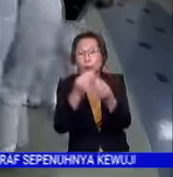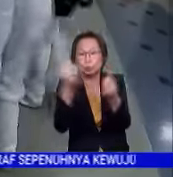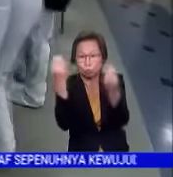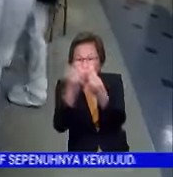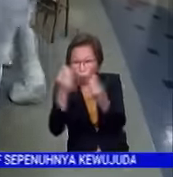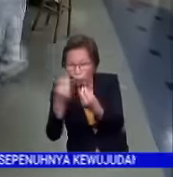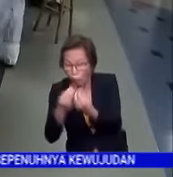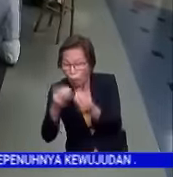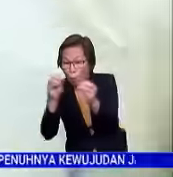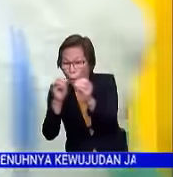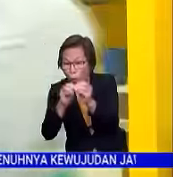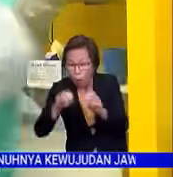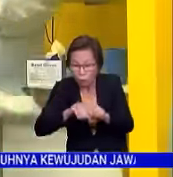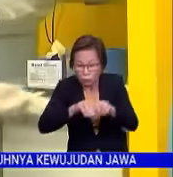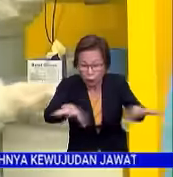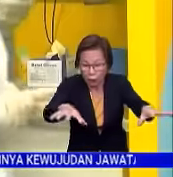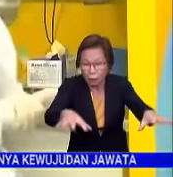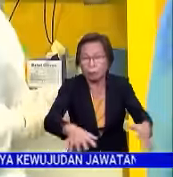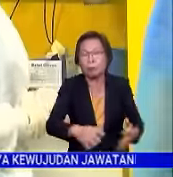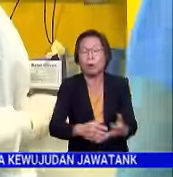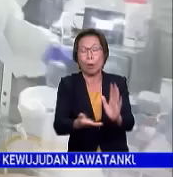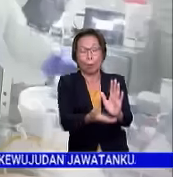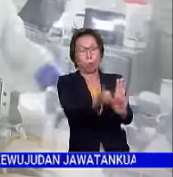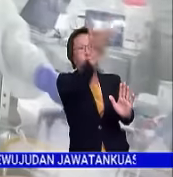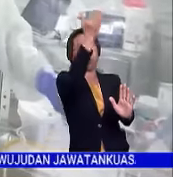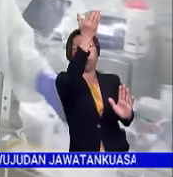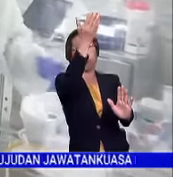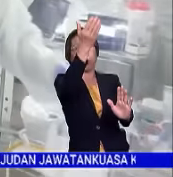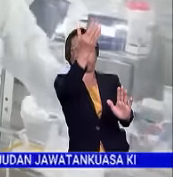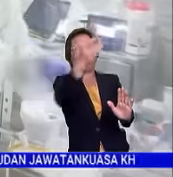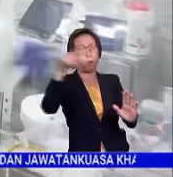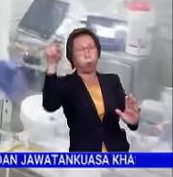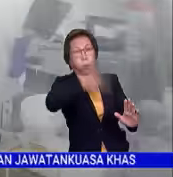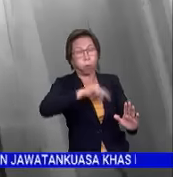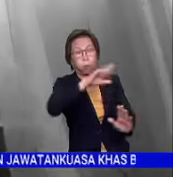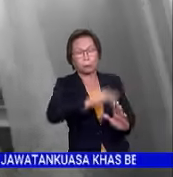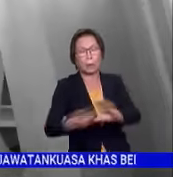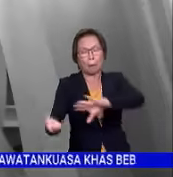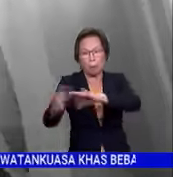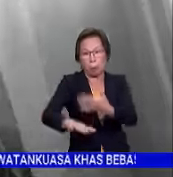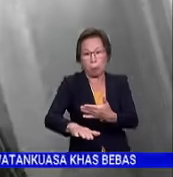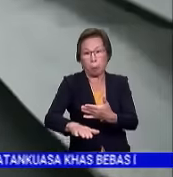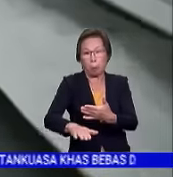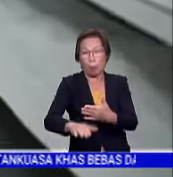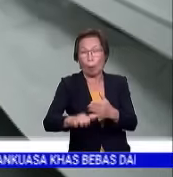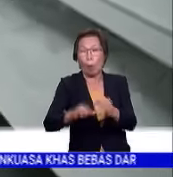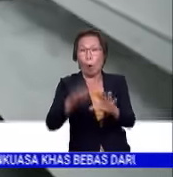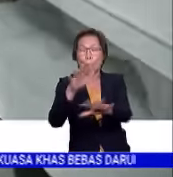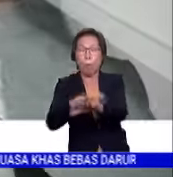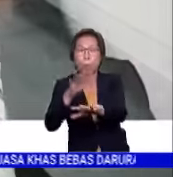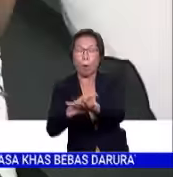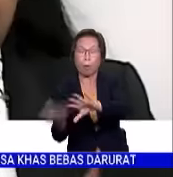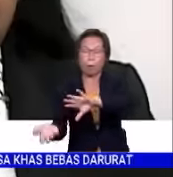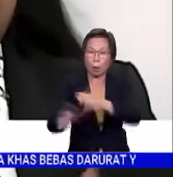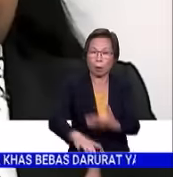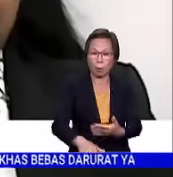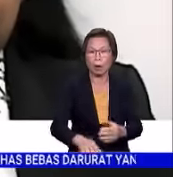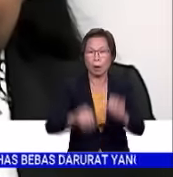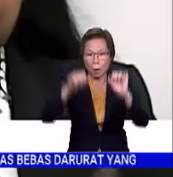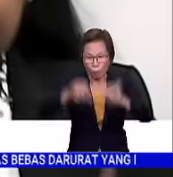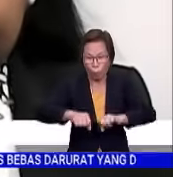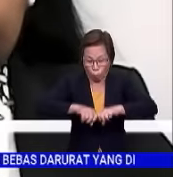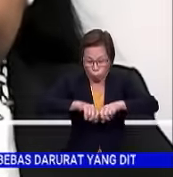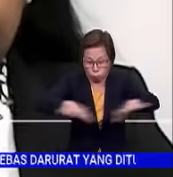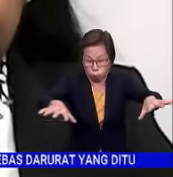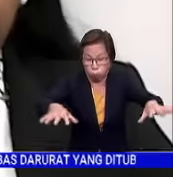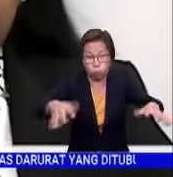jangkitan. Seterusnya, menyebabkan peningkatan kadar kes kritikal dan kematian secara mendadak. Mempunyai kadar